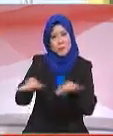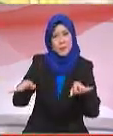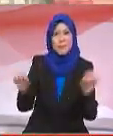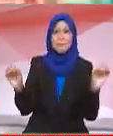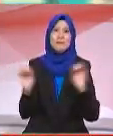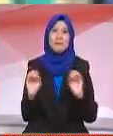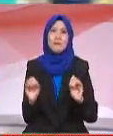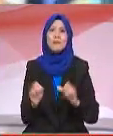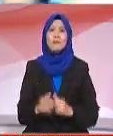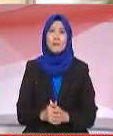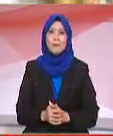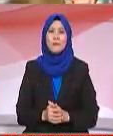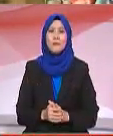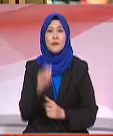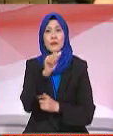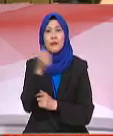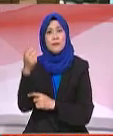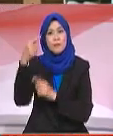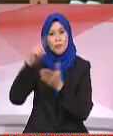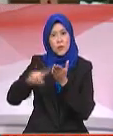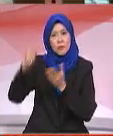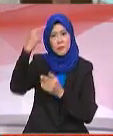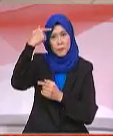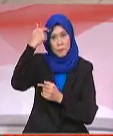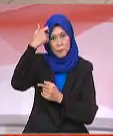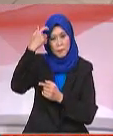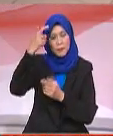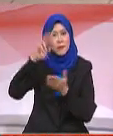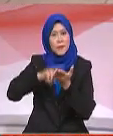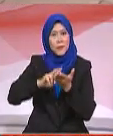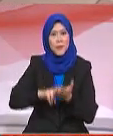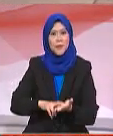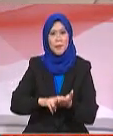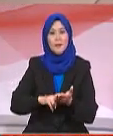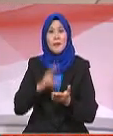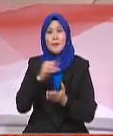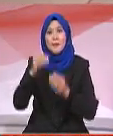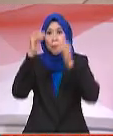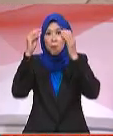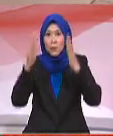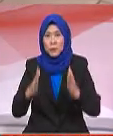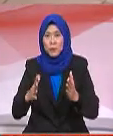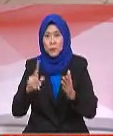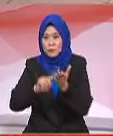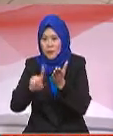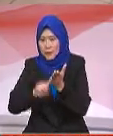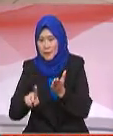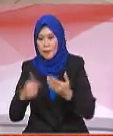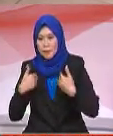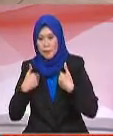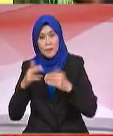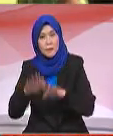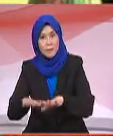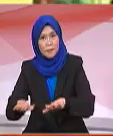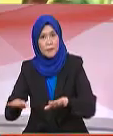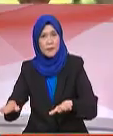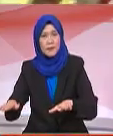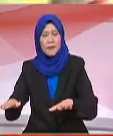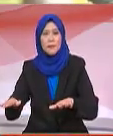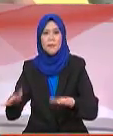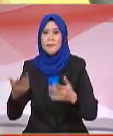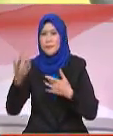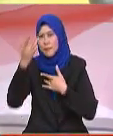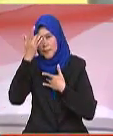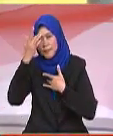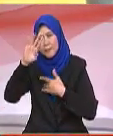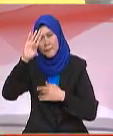sebagainya. Selain mengimbas dan merekod suhu badan, guru juga akan mengenal pasti sekiranya ada kanak-kanak yang